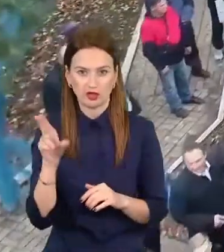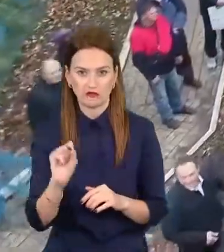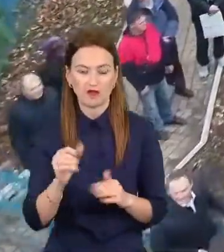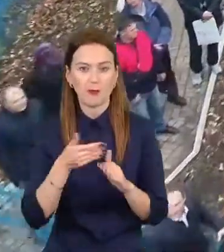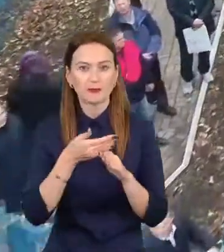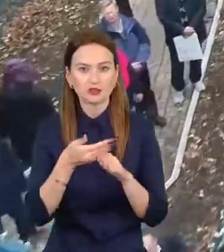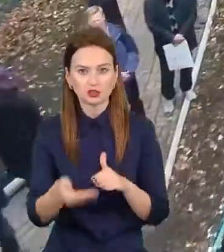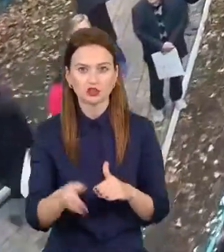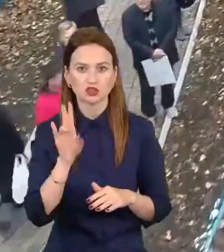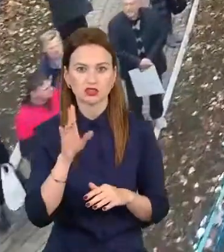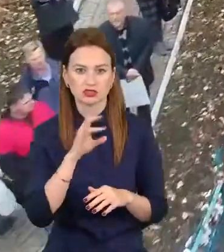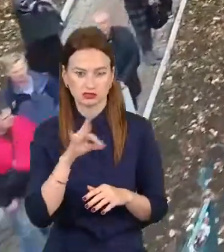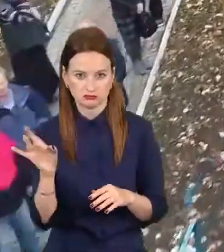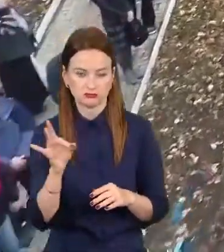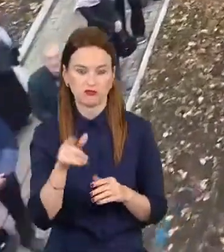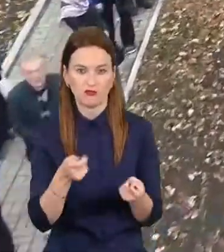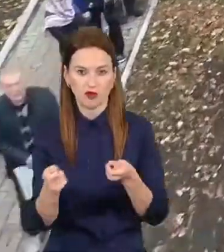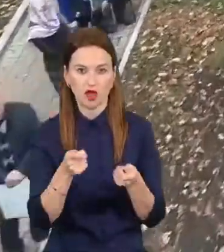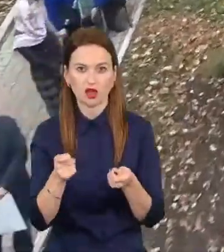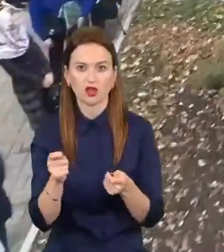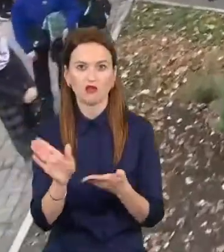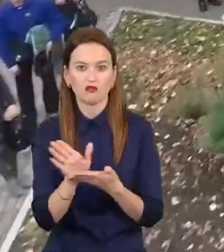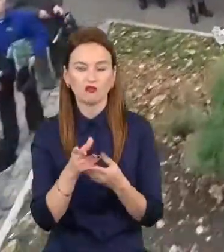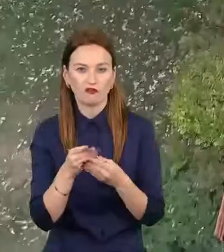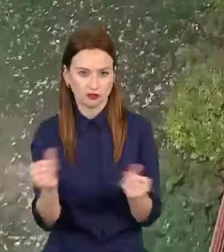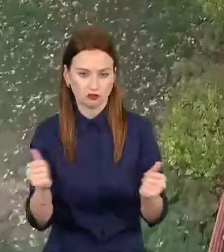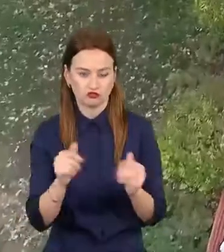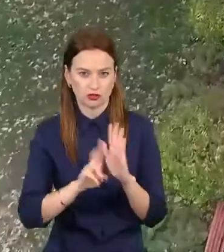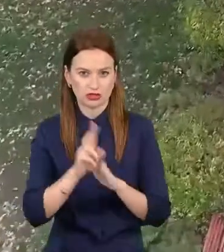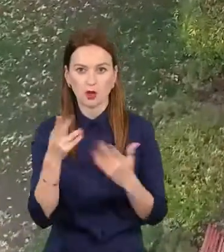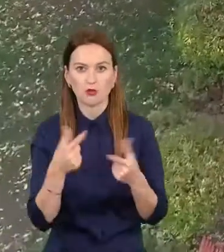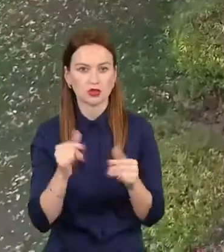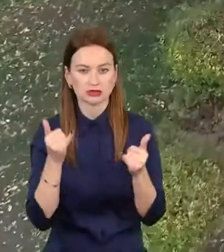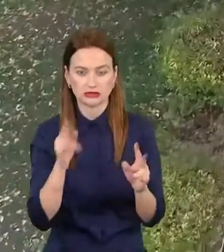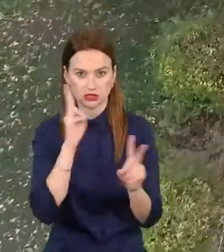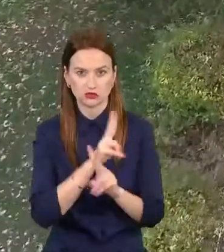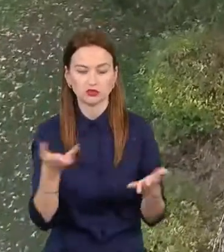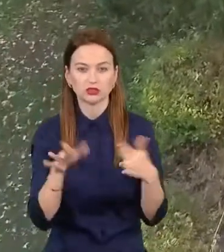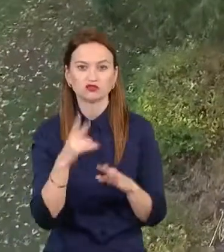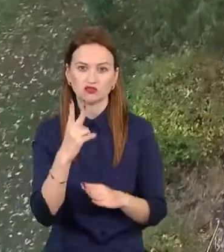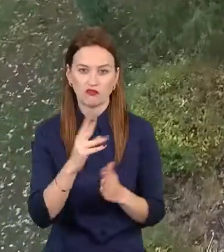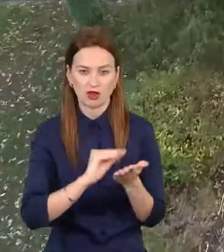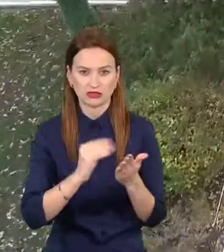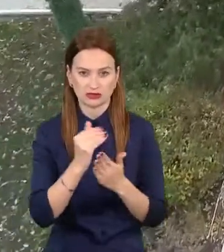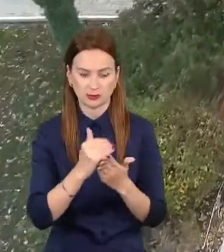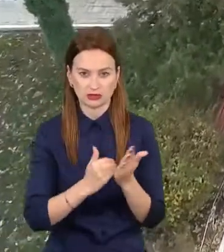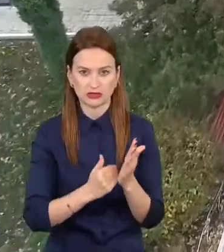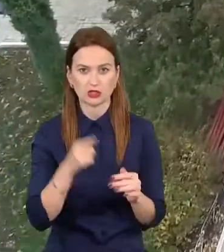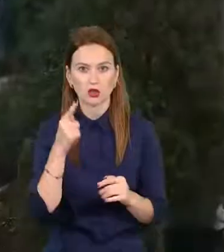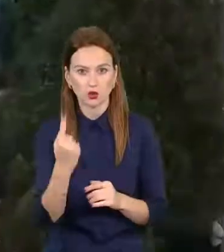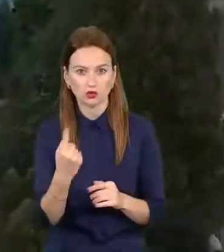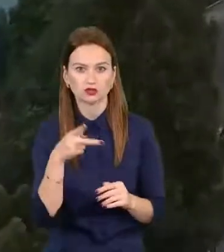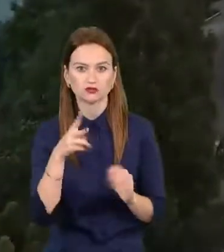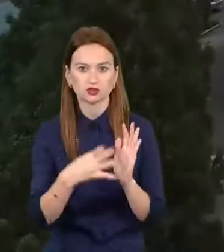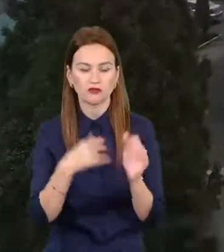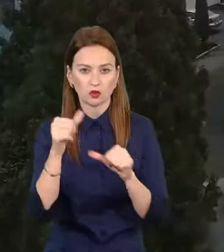приходом радянської влади її вилучили з храму, де вона зараз невідома. Залишилися два списки з ікони, один з яких у 2009 році